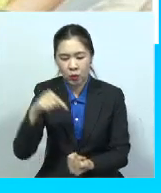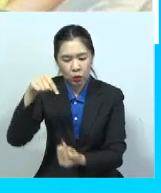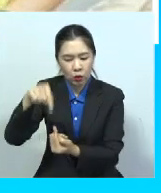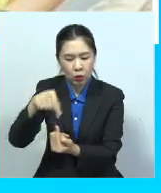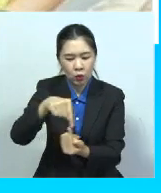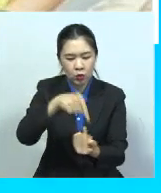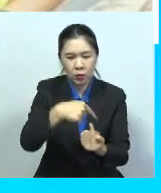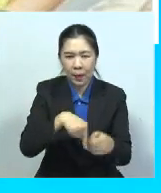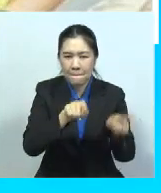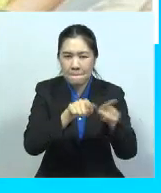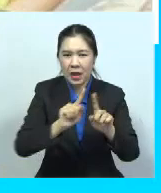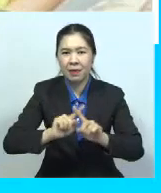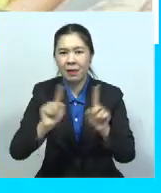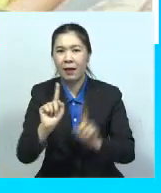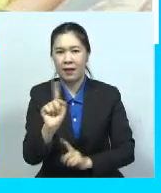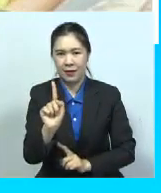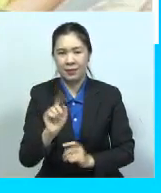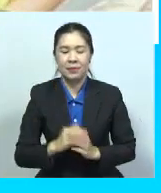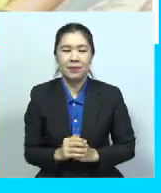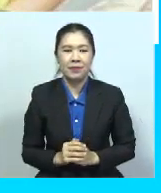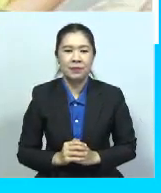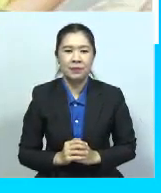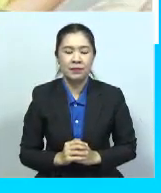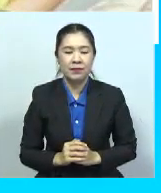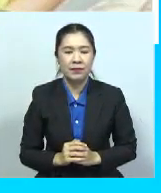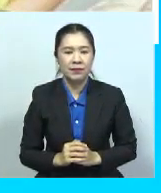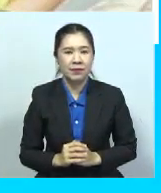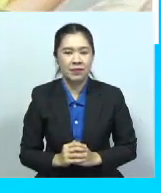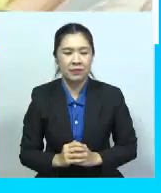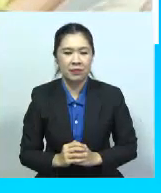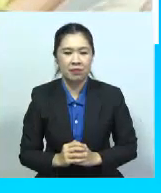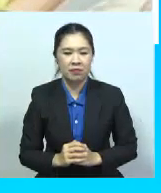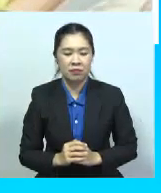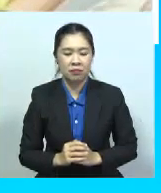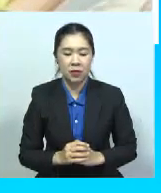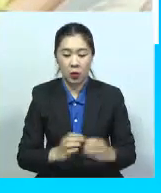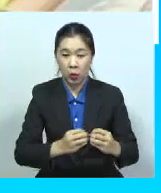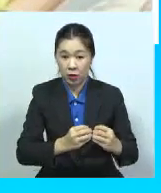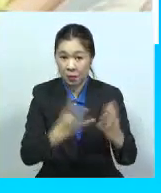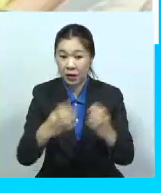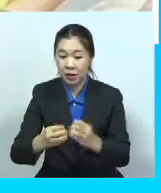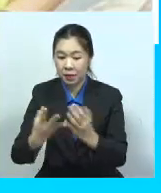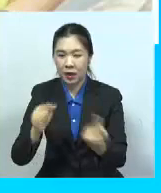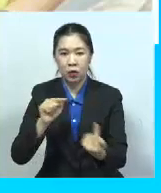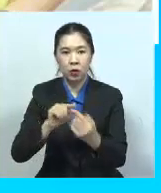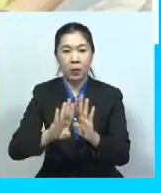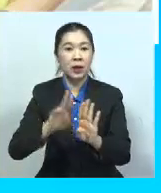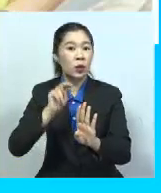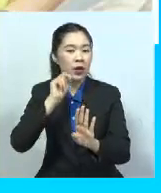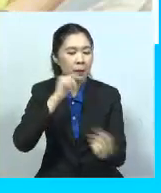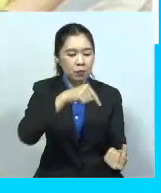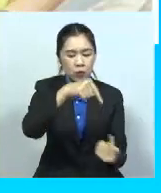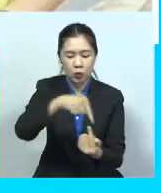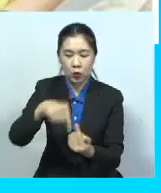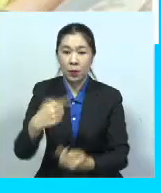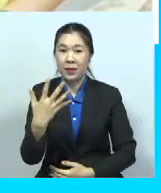ดมันเหมือนกันหรือเปล่าแต่ละจุดนะคะซึ่งพบว่าทั้งหมดที่เกิดที่ย่านประตูน้ำ5จุด